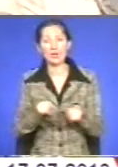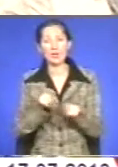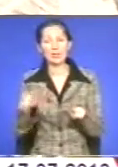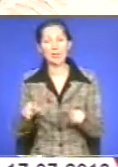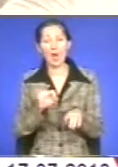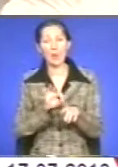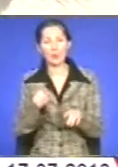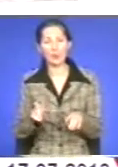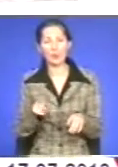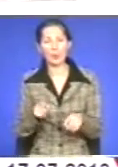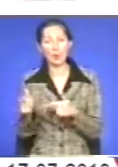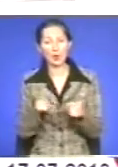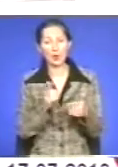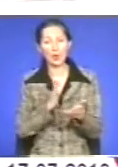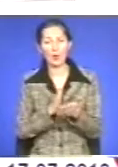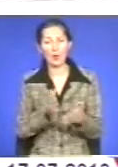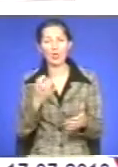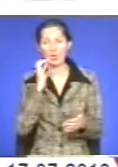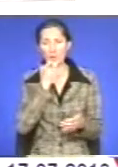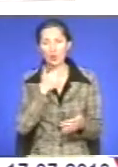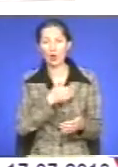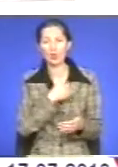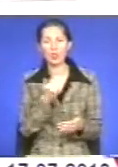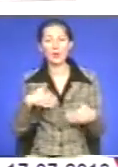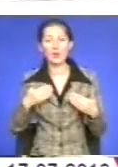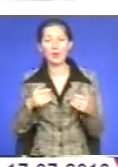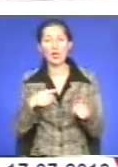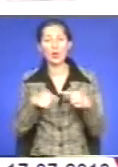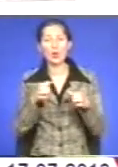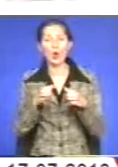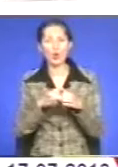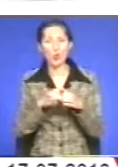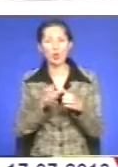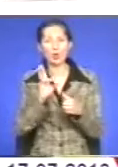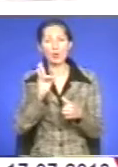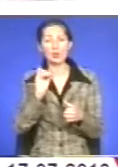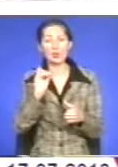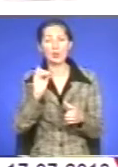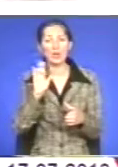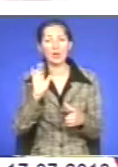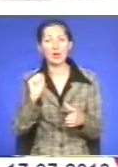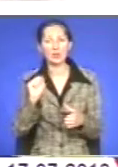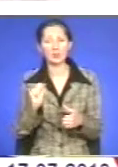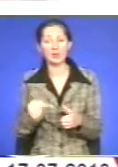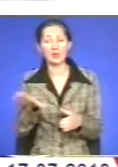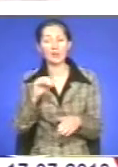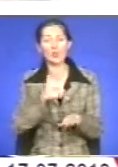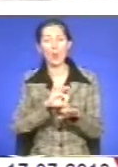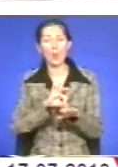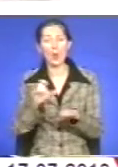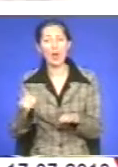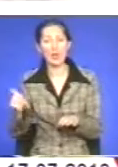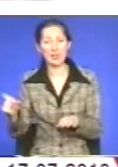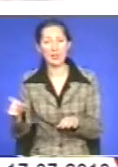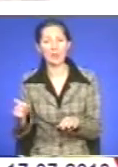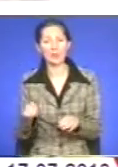має бути серйозною. Я хотів би привітати футбольну команду Нива і всіх болівників